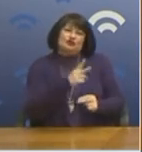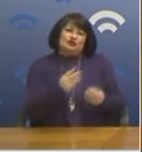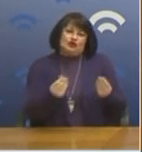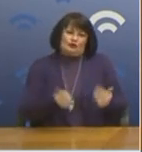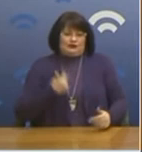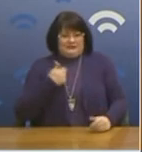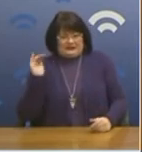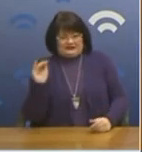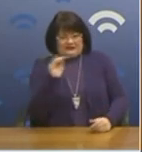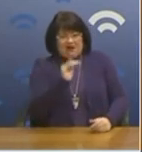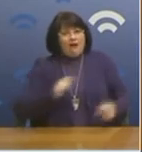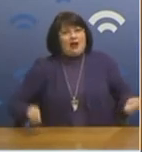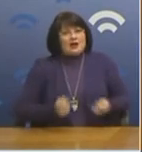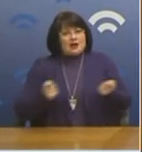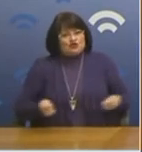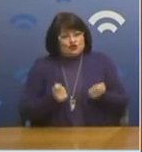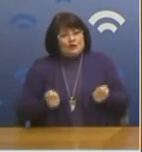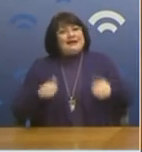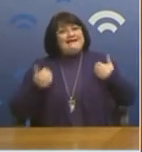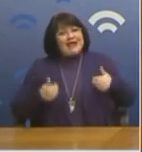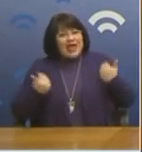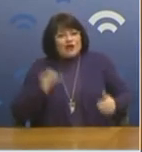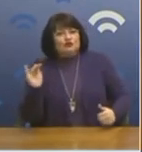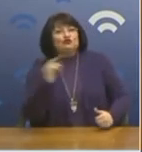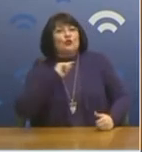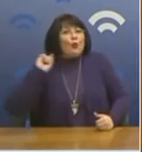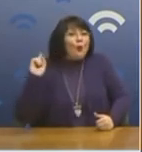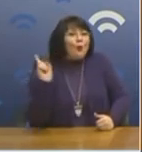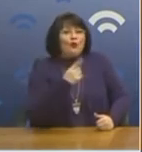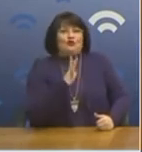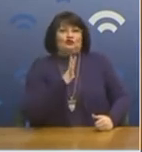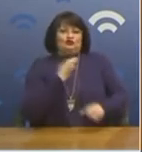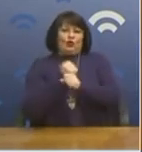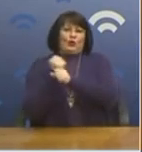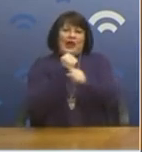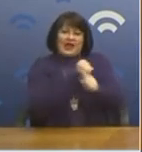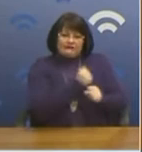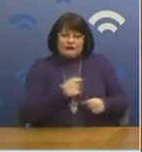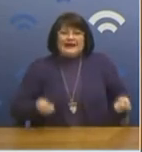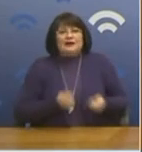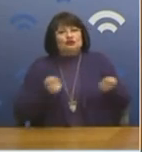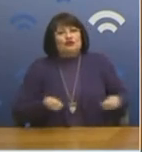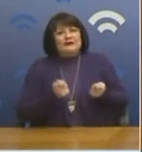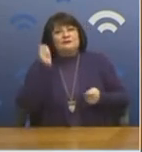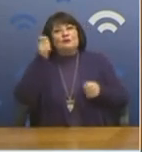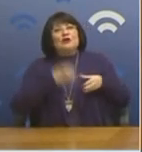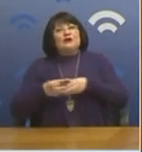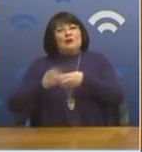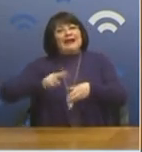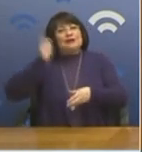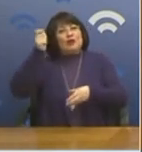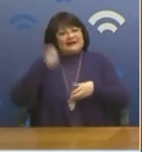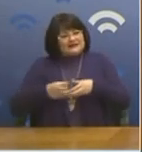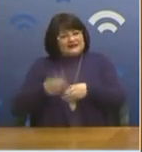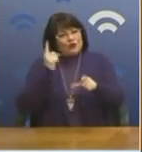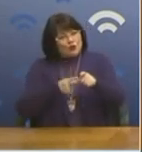καλούμε τους εργαζόμενους, τους νέους, όλον τον κόσμο της εργασίας, αλλά καλούμε και τα κόμματα της αντιπολίτευσης, το